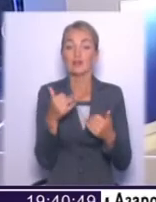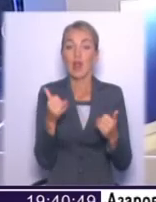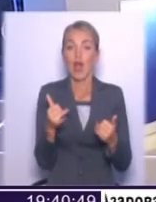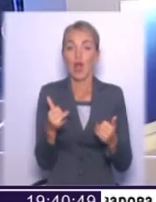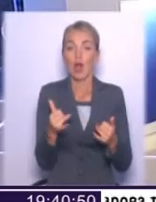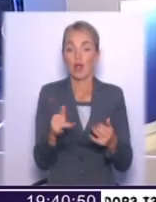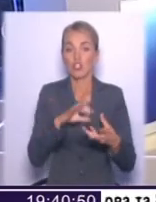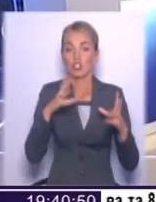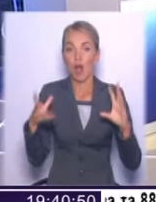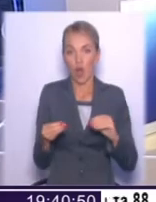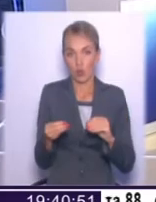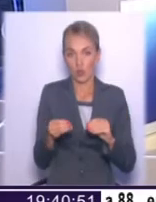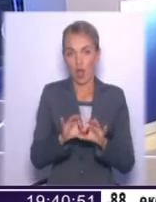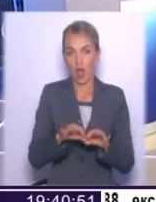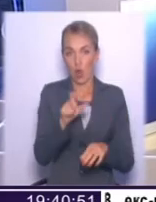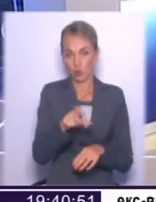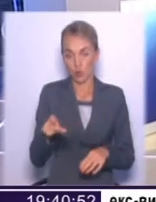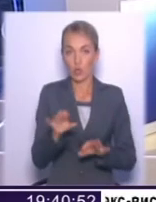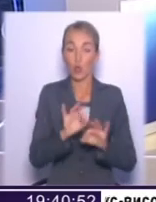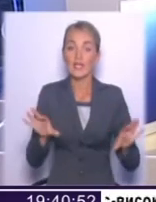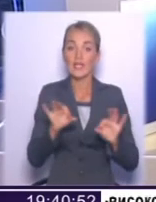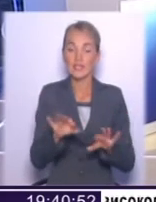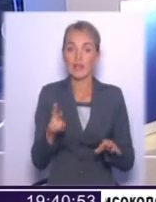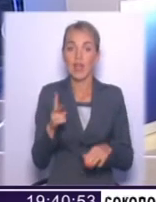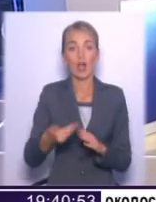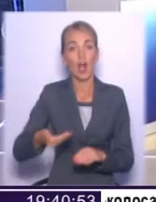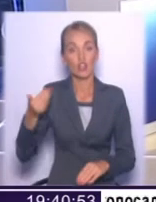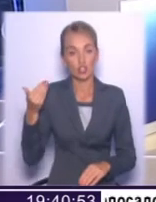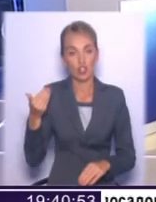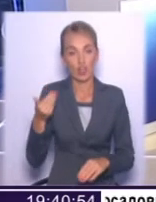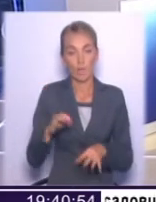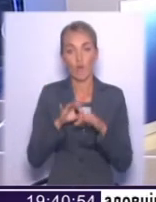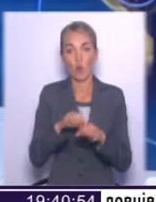аудиторії, 2 хвилинки. Роз'ясніть, як раніше проводилися